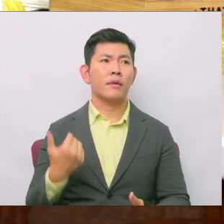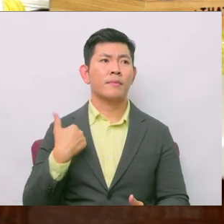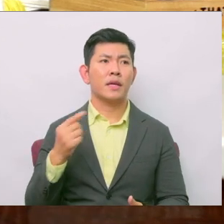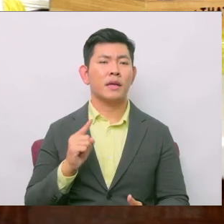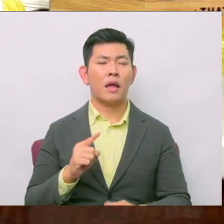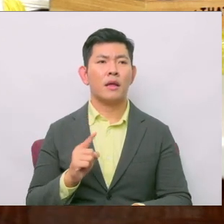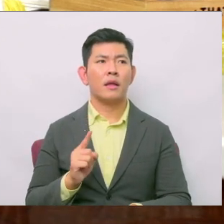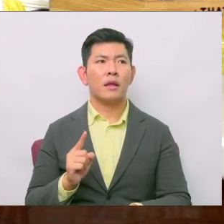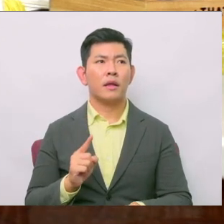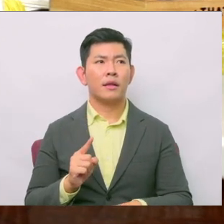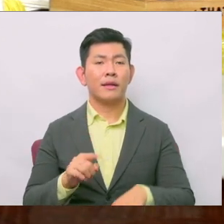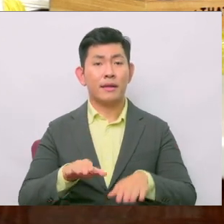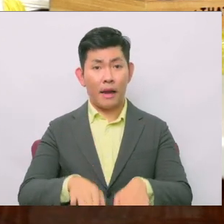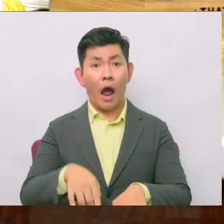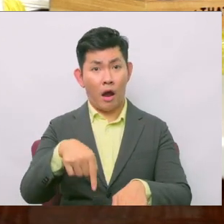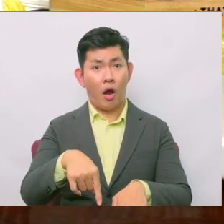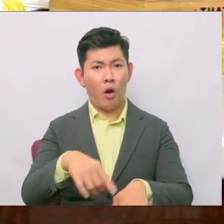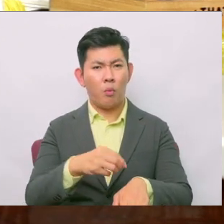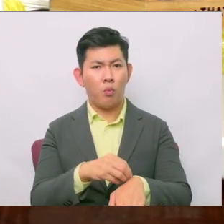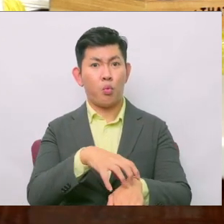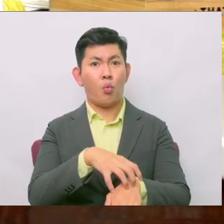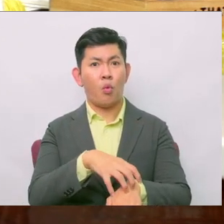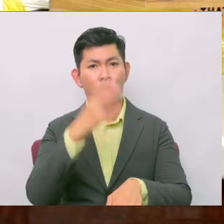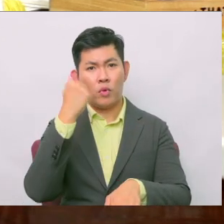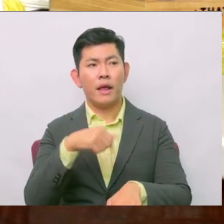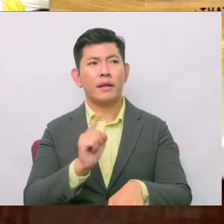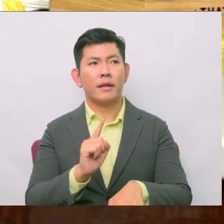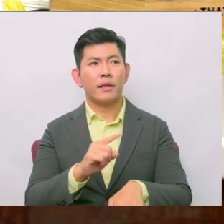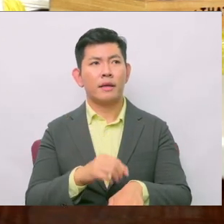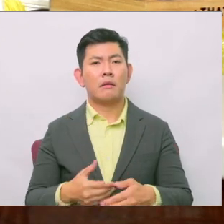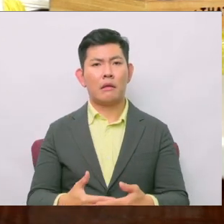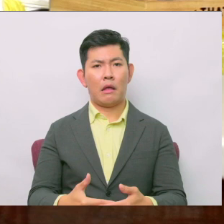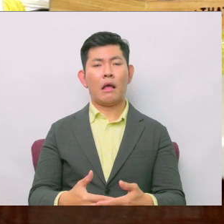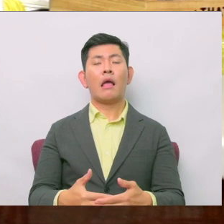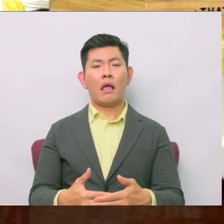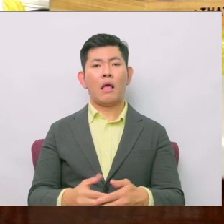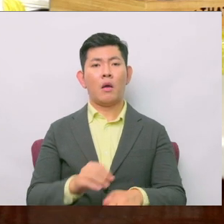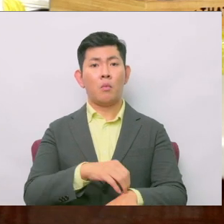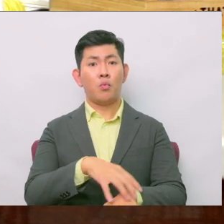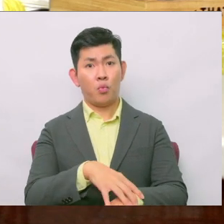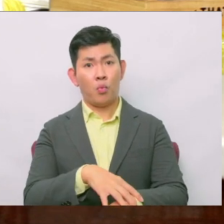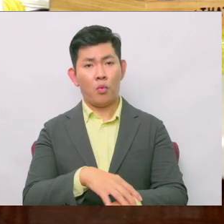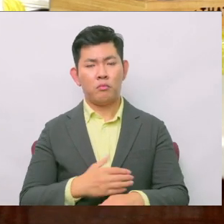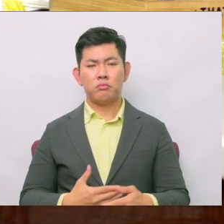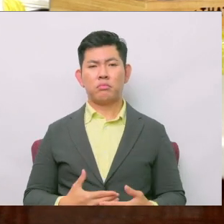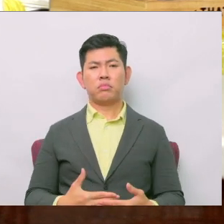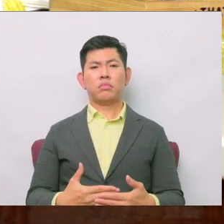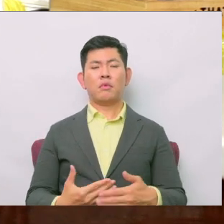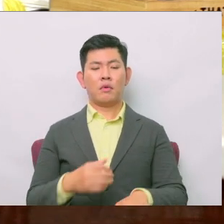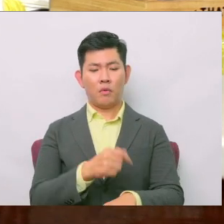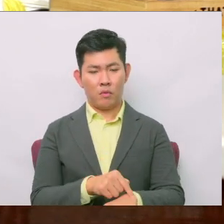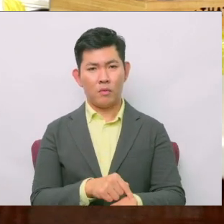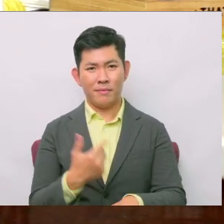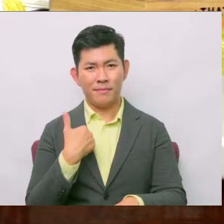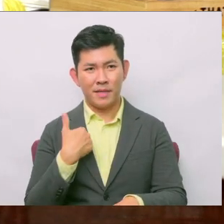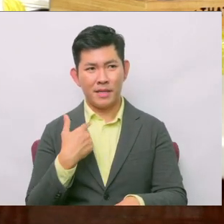ของบริเวณข้อเท้านะคะเนื่องจากว่าครรภ์แก่เนาะนะคะแล้วก็ท้องโตนะคะอาจจะมีในเรื่องของ